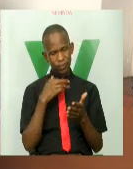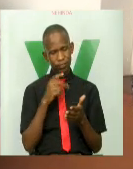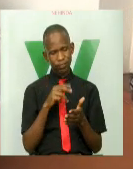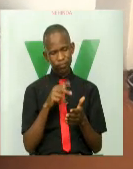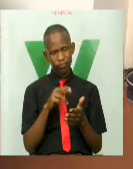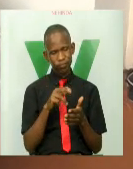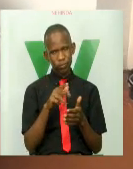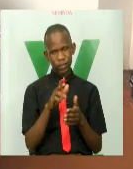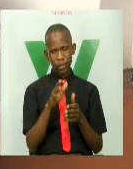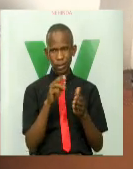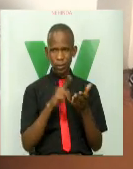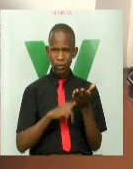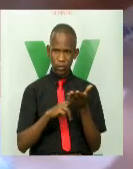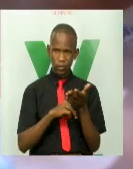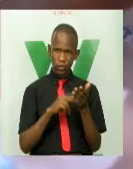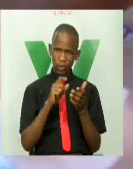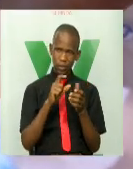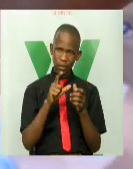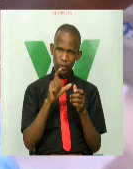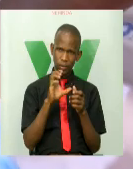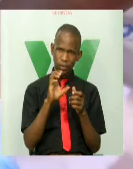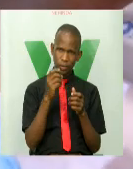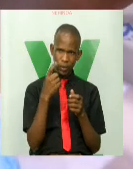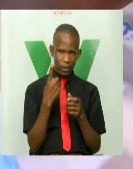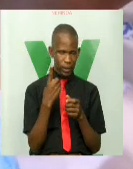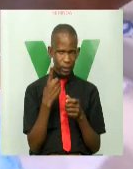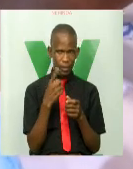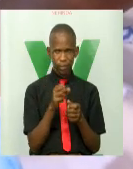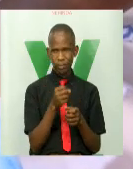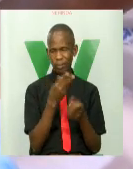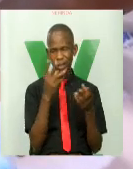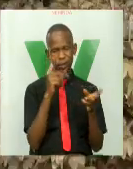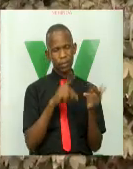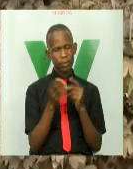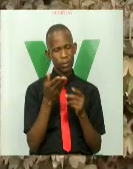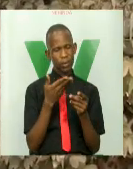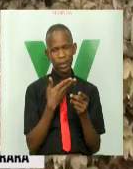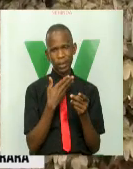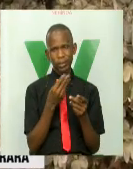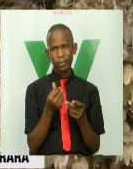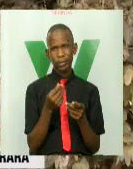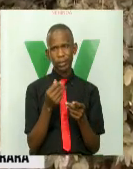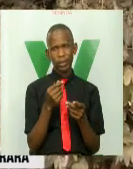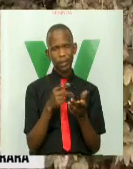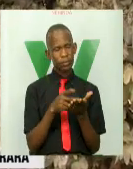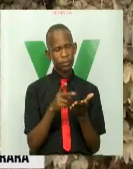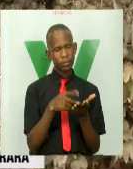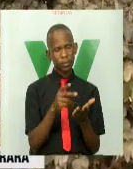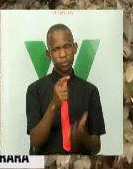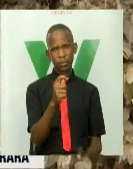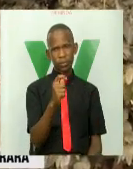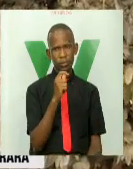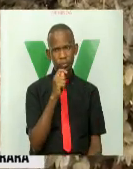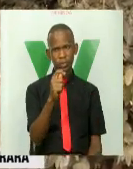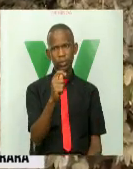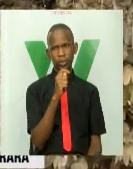aha bipapura bya LC1 bingi bakaremwa sente z'entambura. Yashangire tarengi omukorona